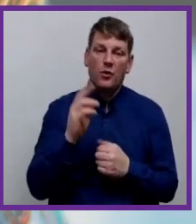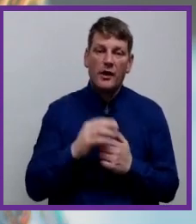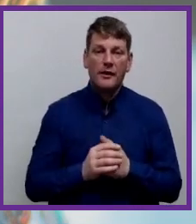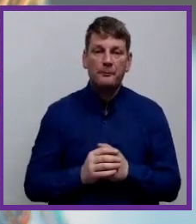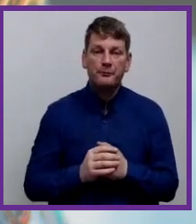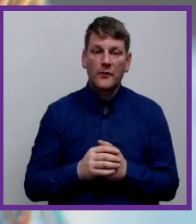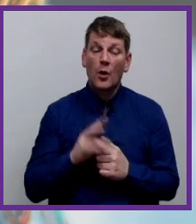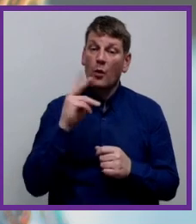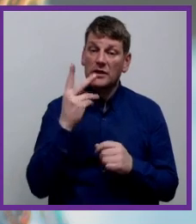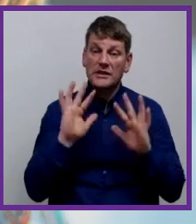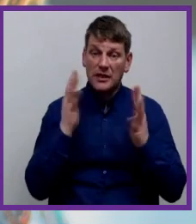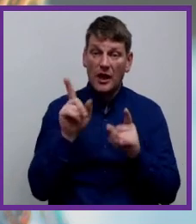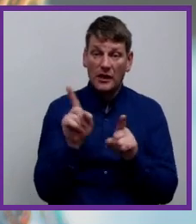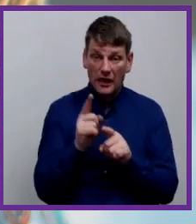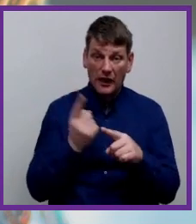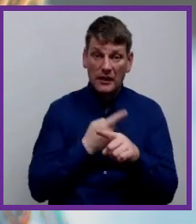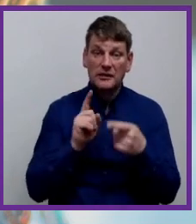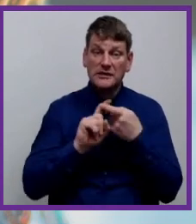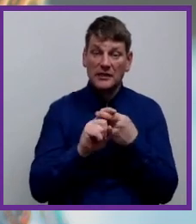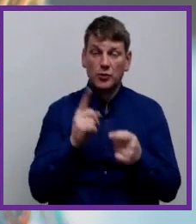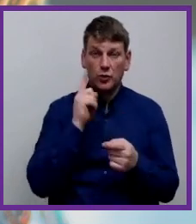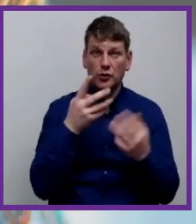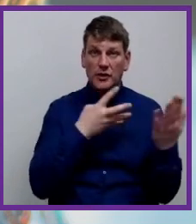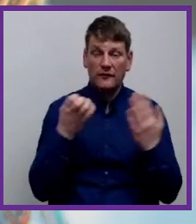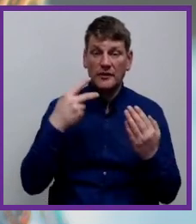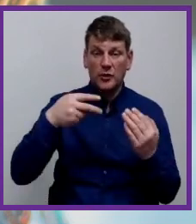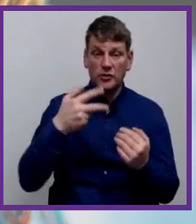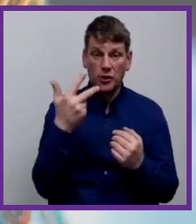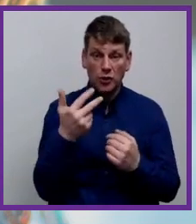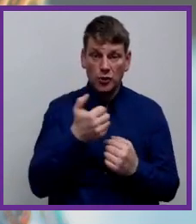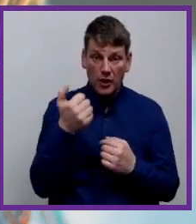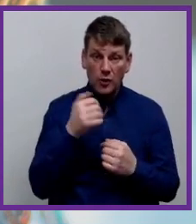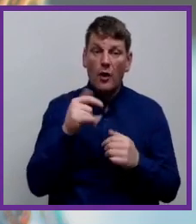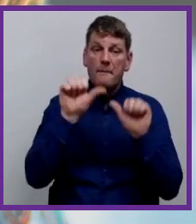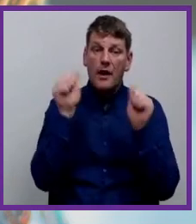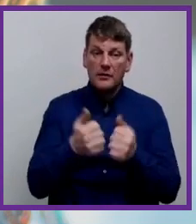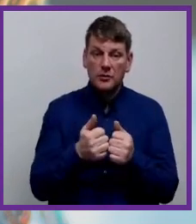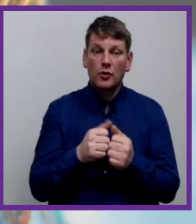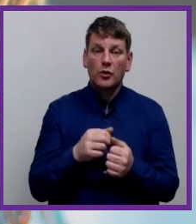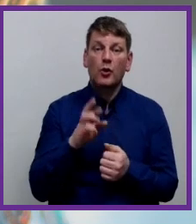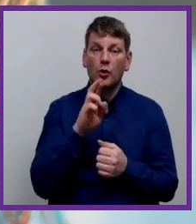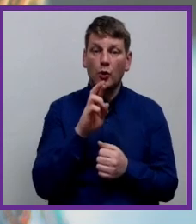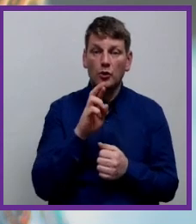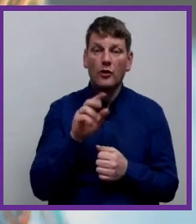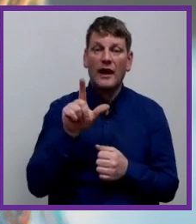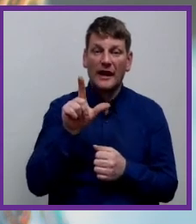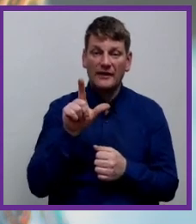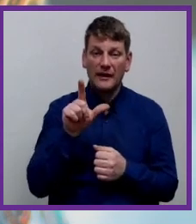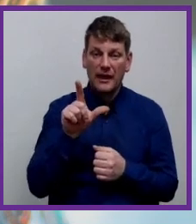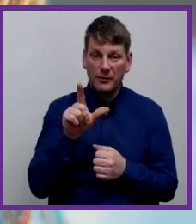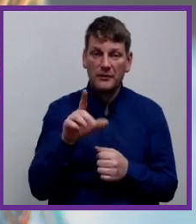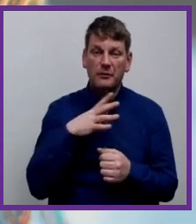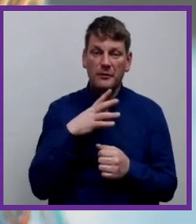Un otrs gadījums atkal arī saistās interesanti 1923. Gadu, mākslinieks Ludolfs Liberts, un bija